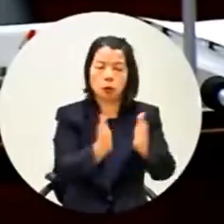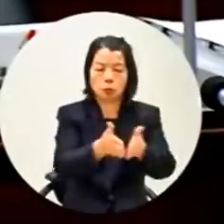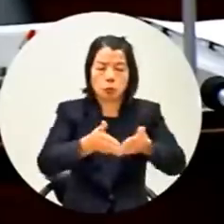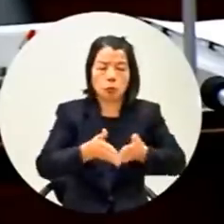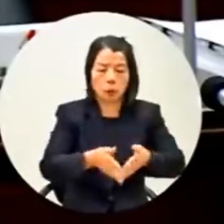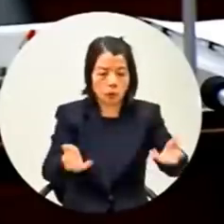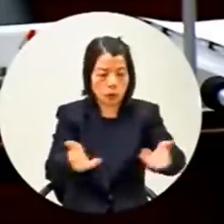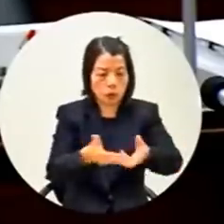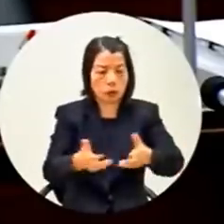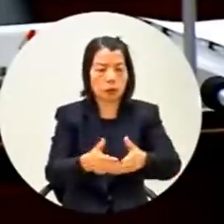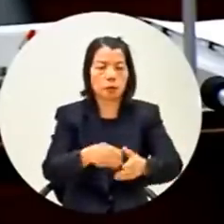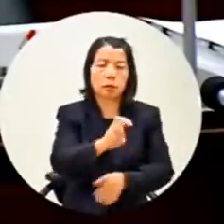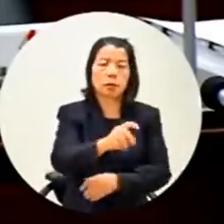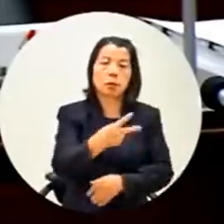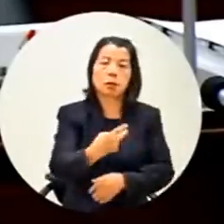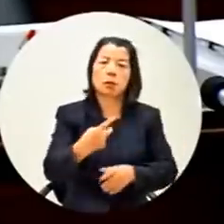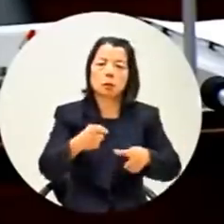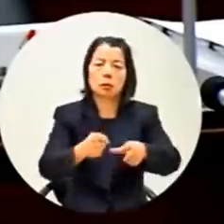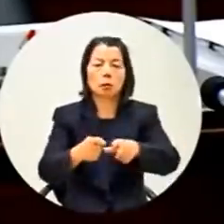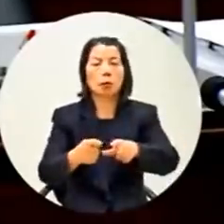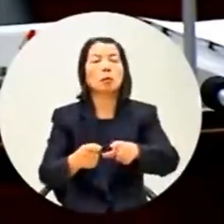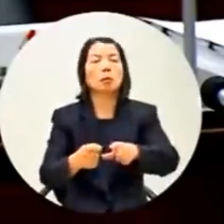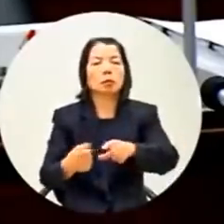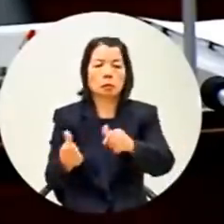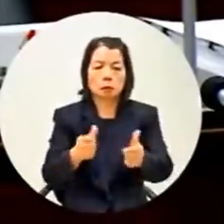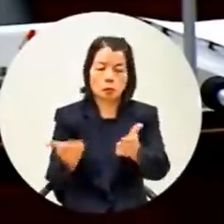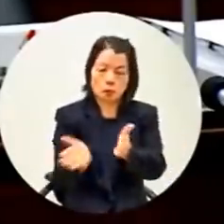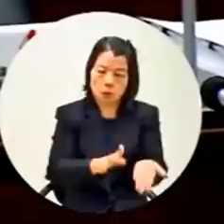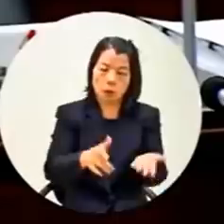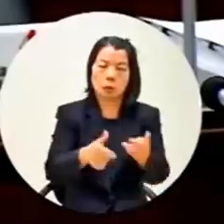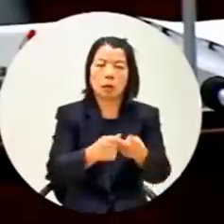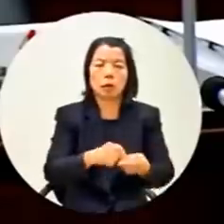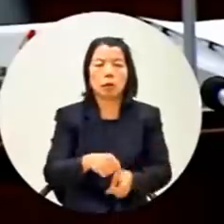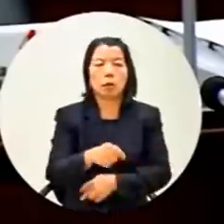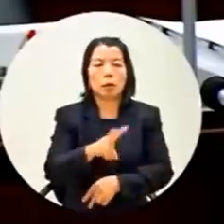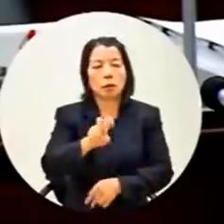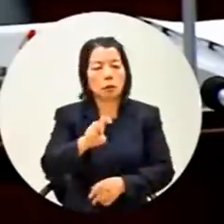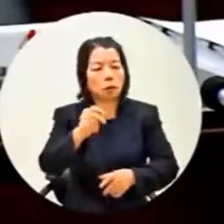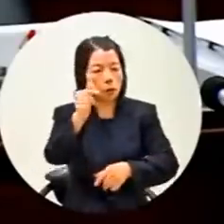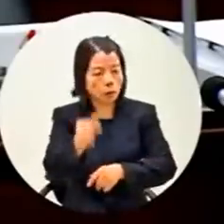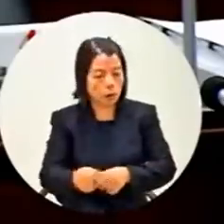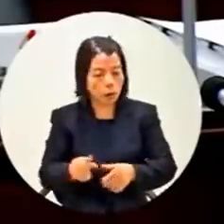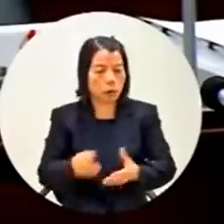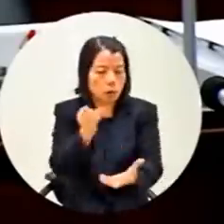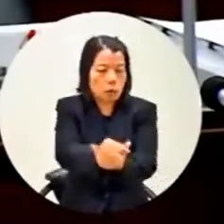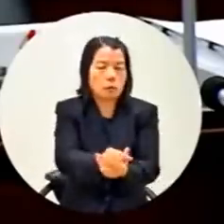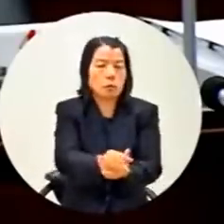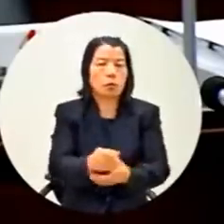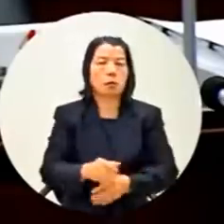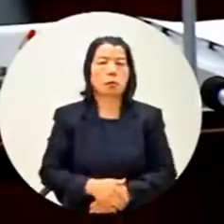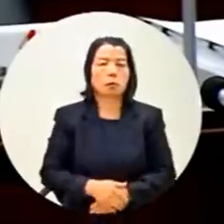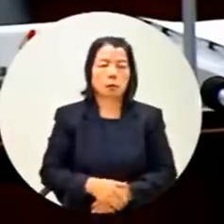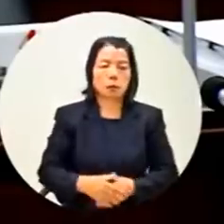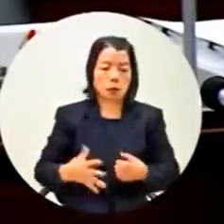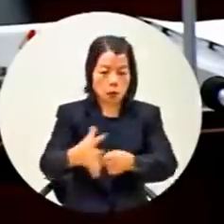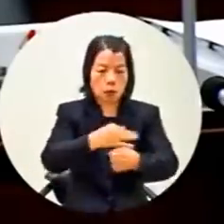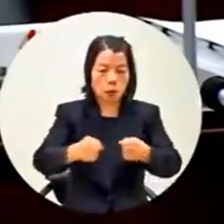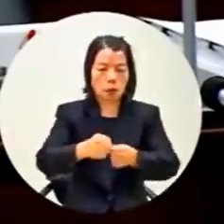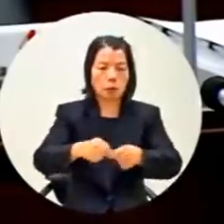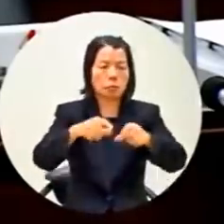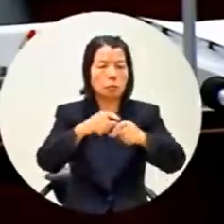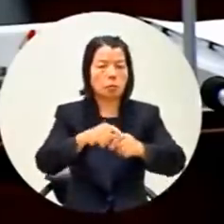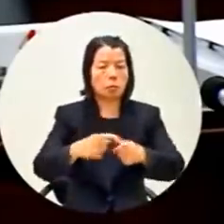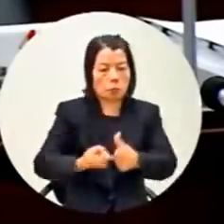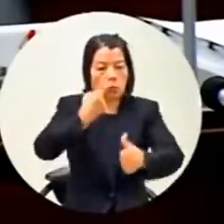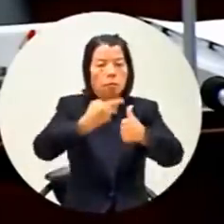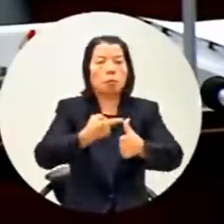顷，投资22亿，是一个400个游艇的一个泊位，变成全台湾最大的一